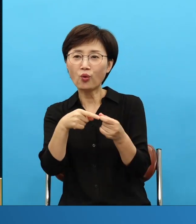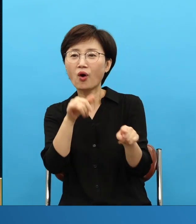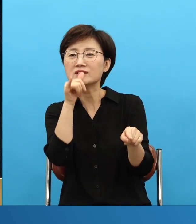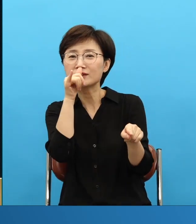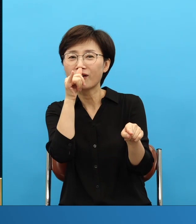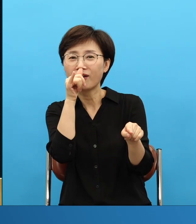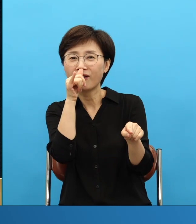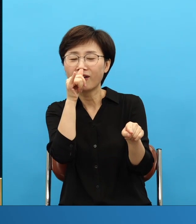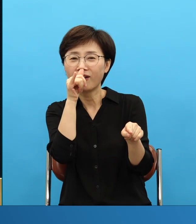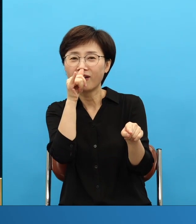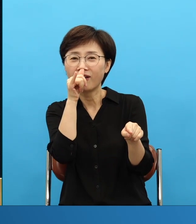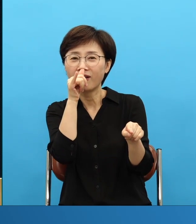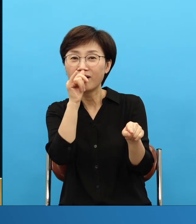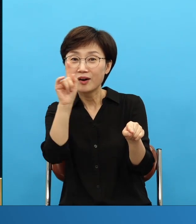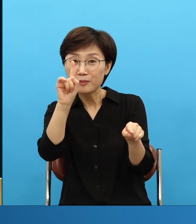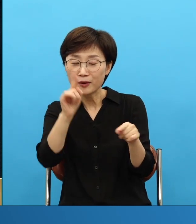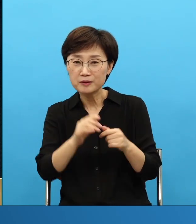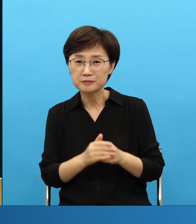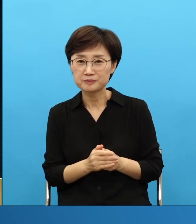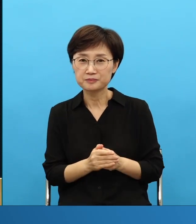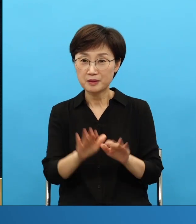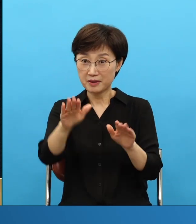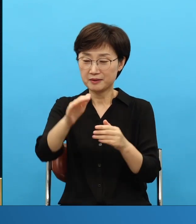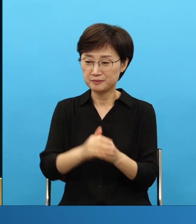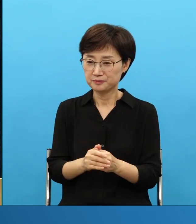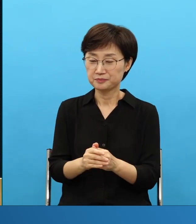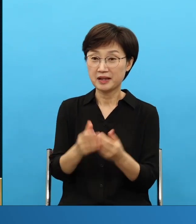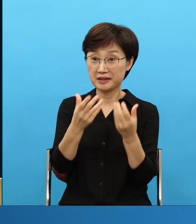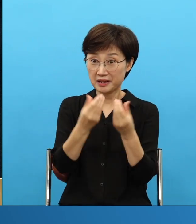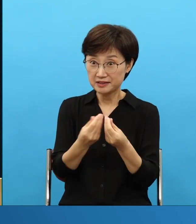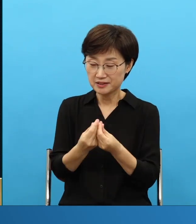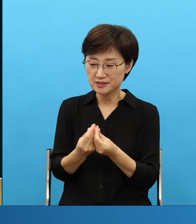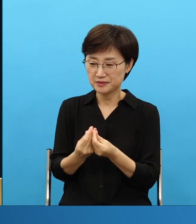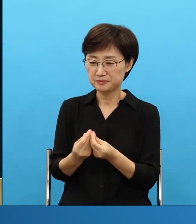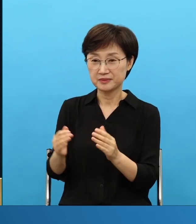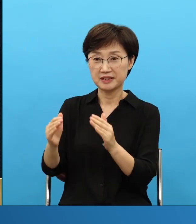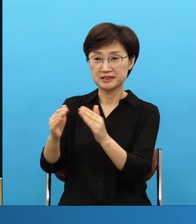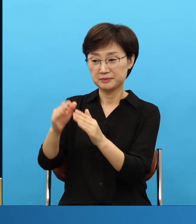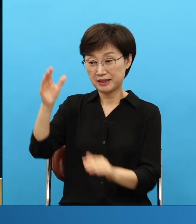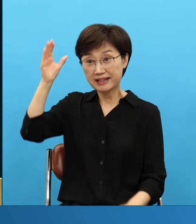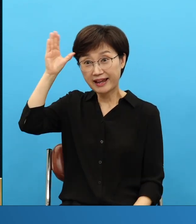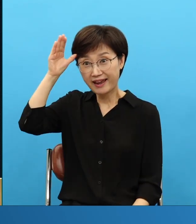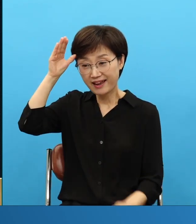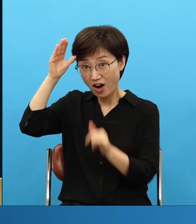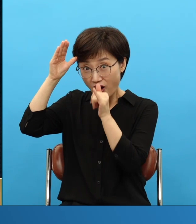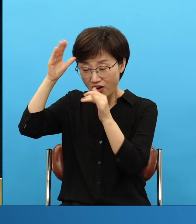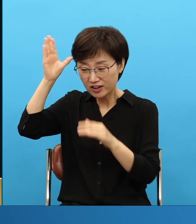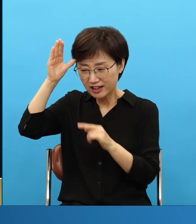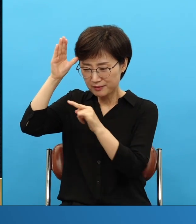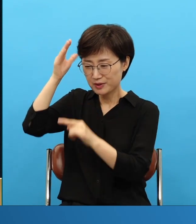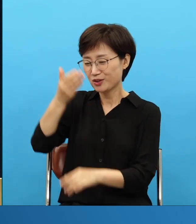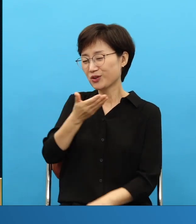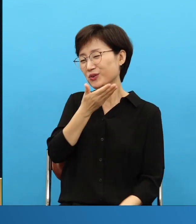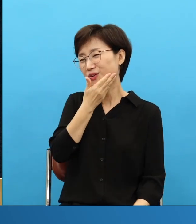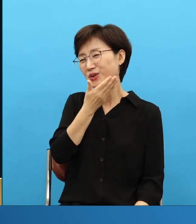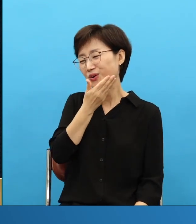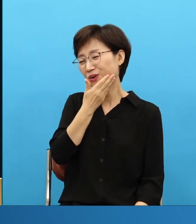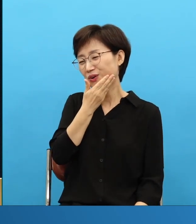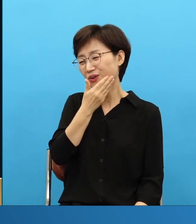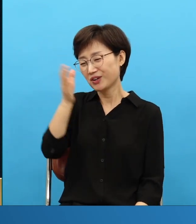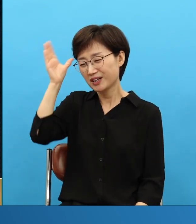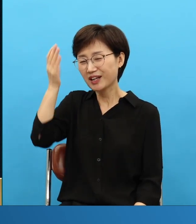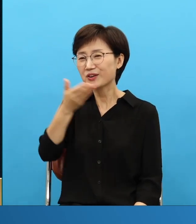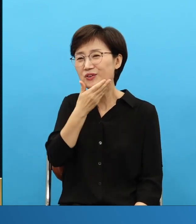begin to imagine. 여러분 집에 키우는 개가 귀엽지만은 우리 전통적으로 세계에서 욕할 때